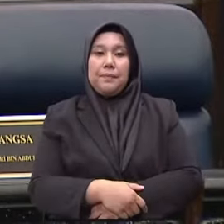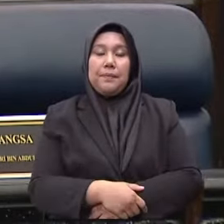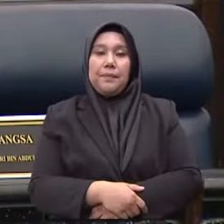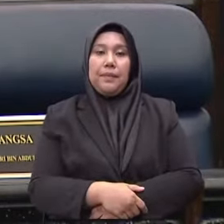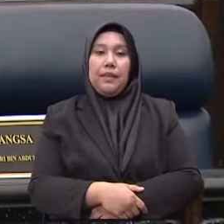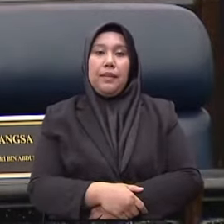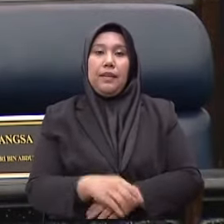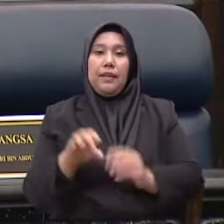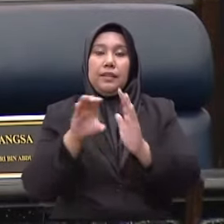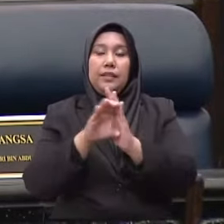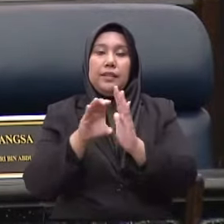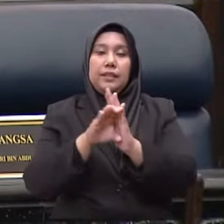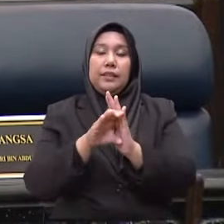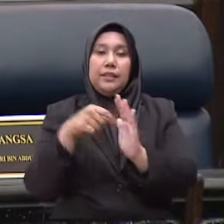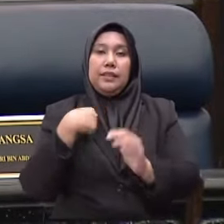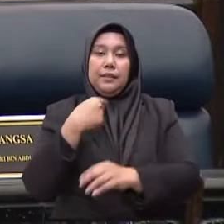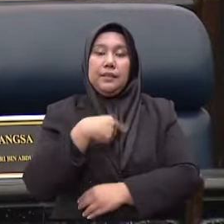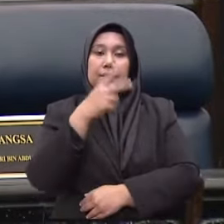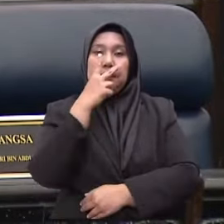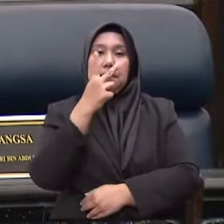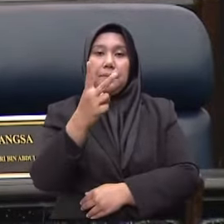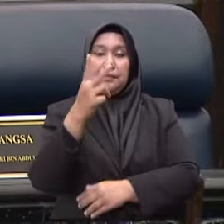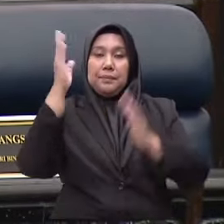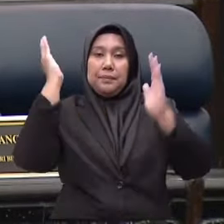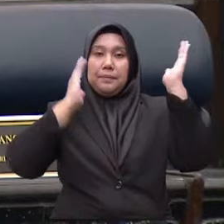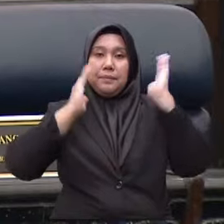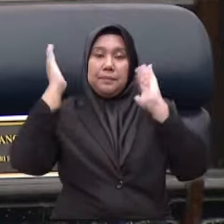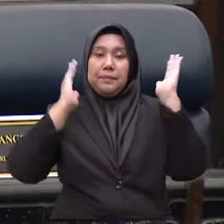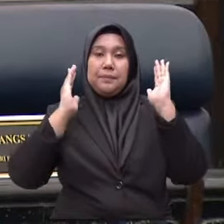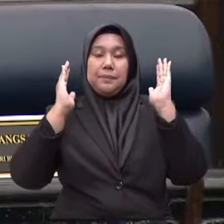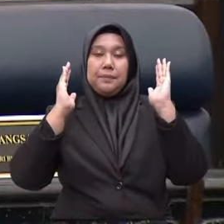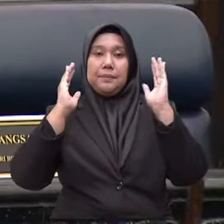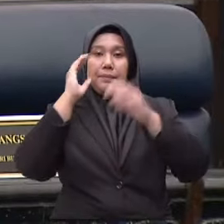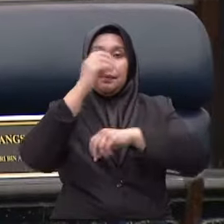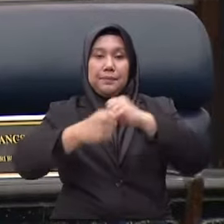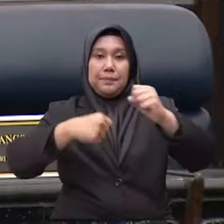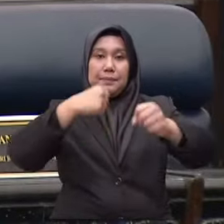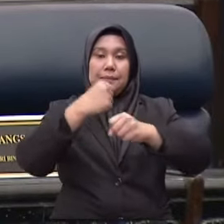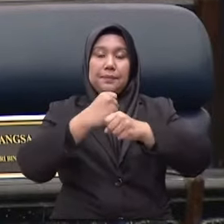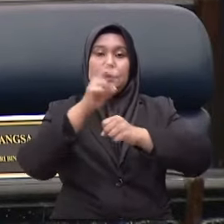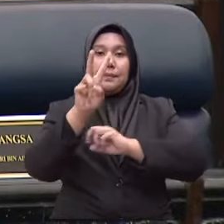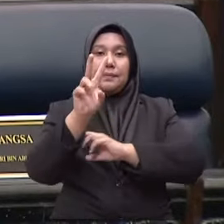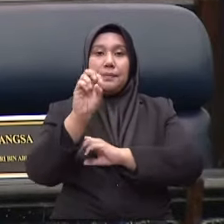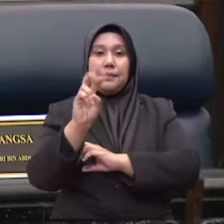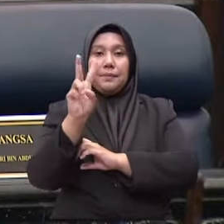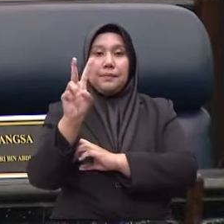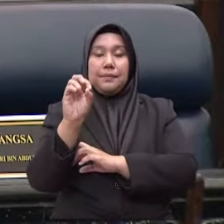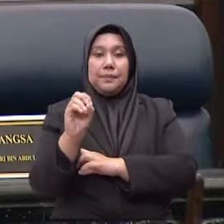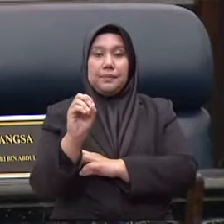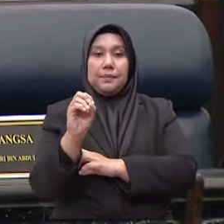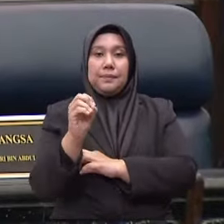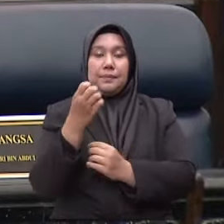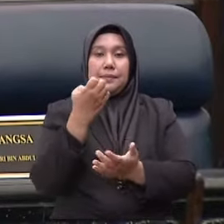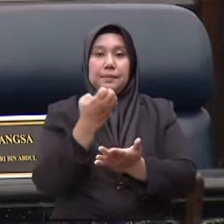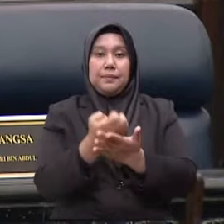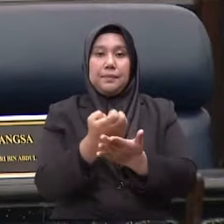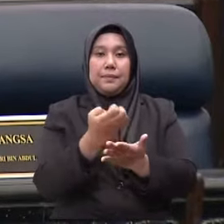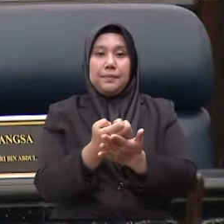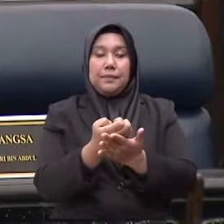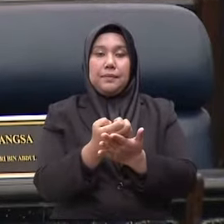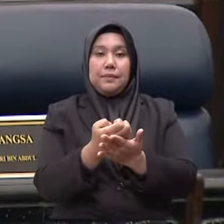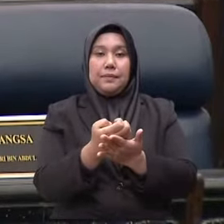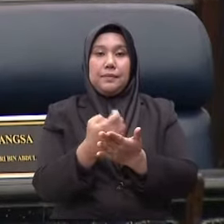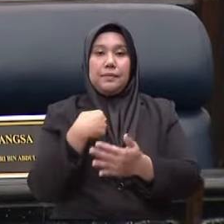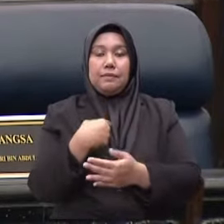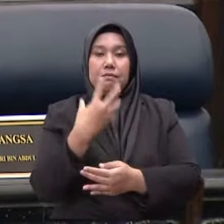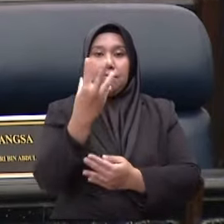contoh kalau kita lihat Malaysia pada tahun 2020 ekonomi kita menguncup